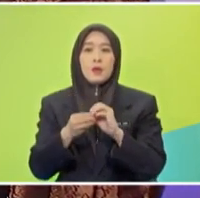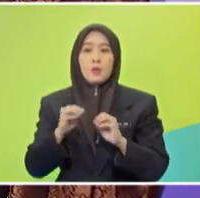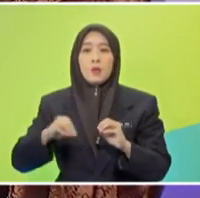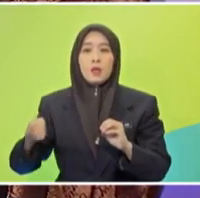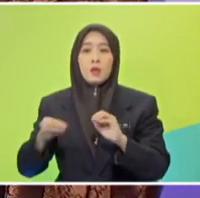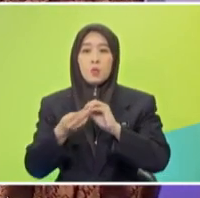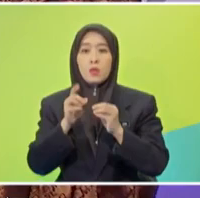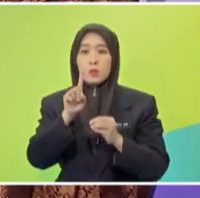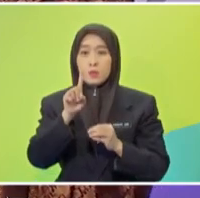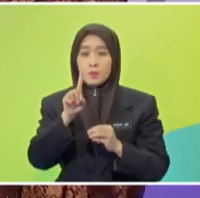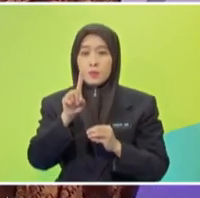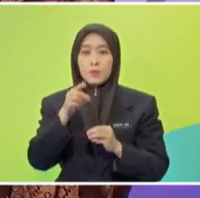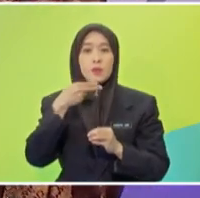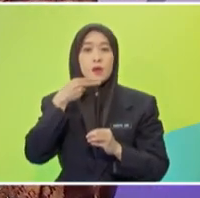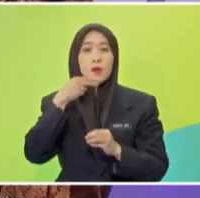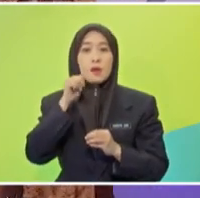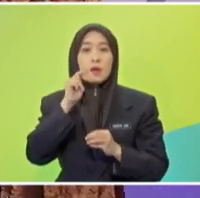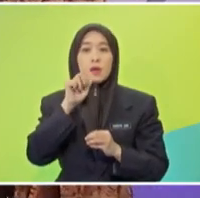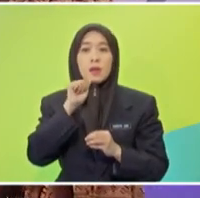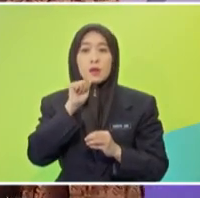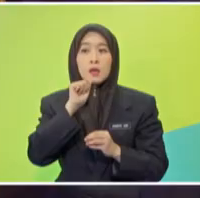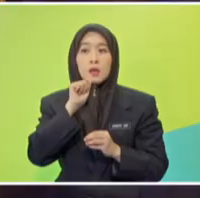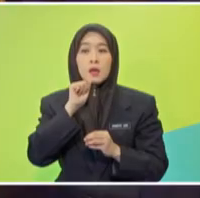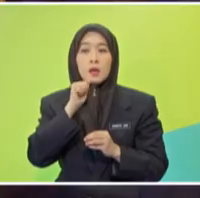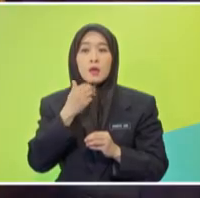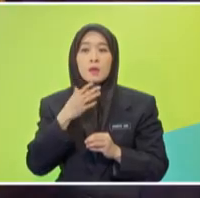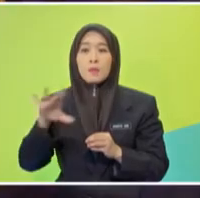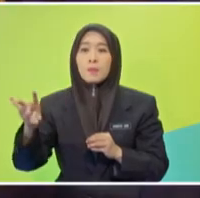hana hana hana pilih warna-warna